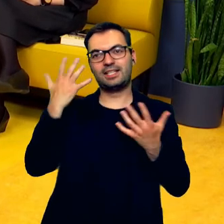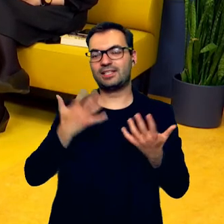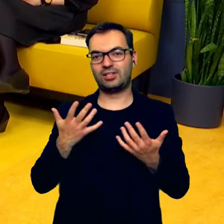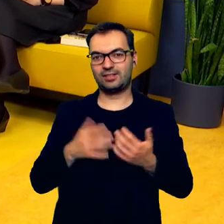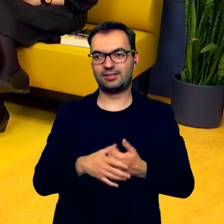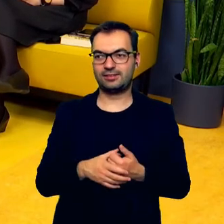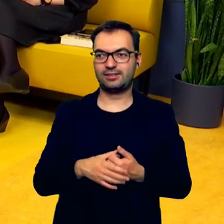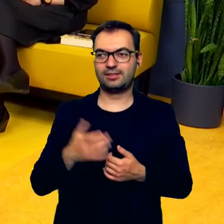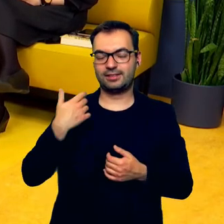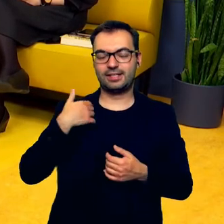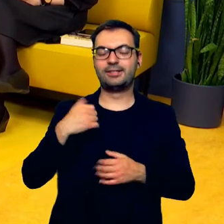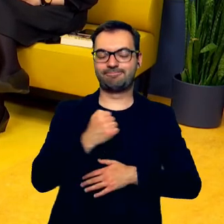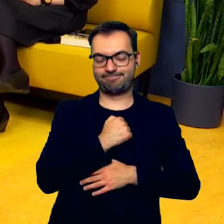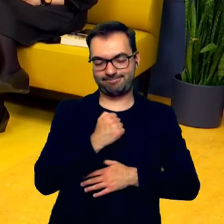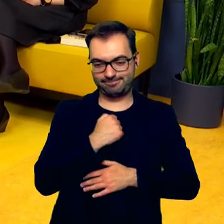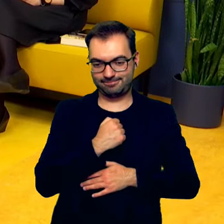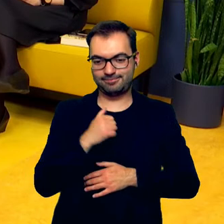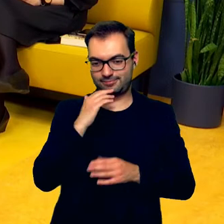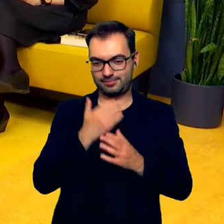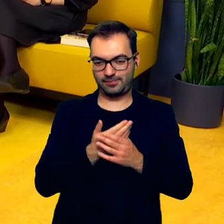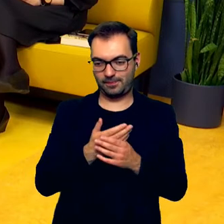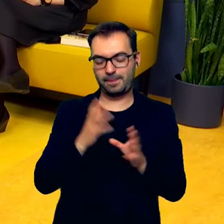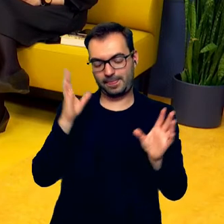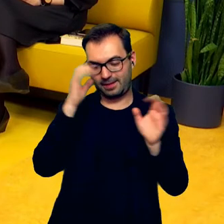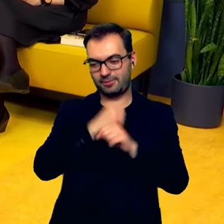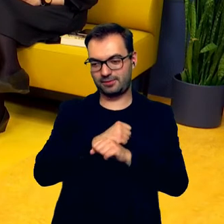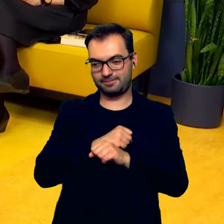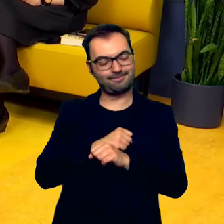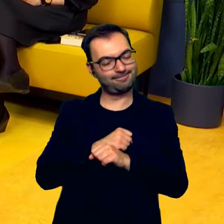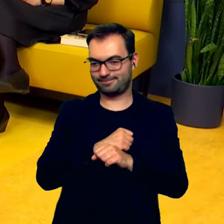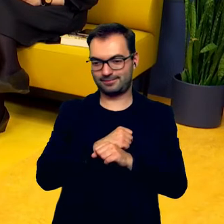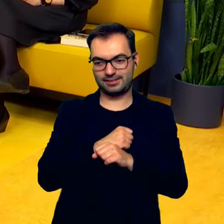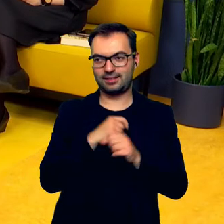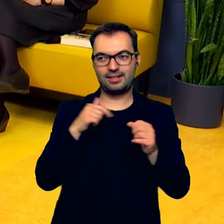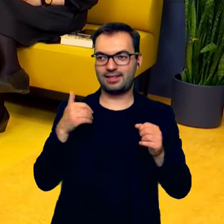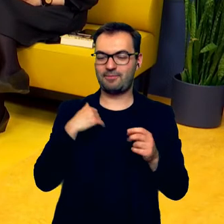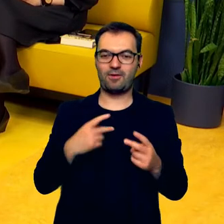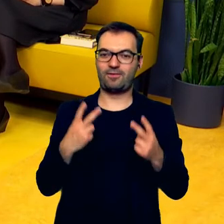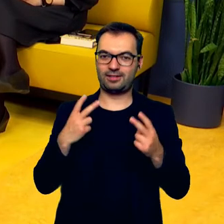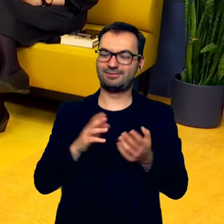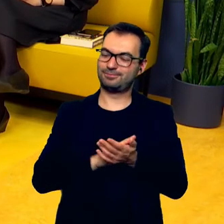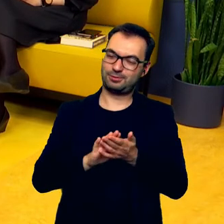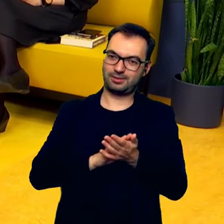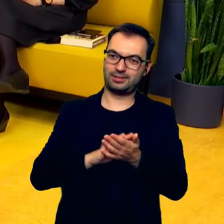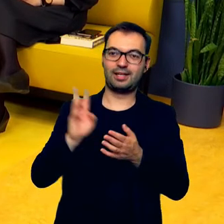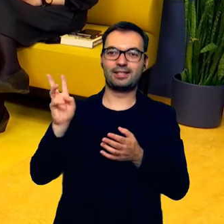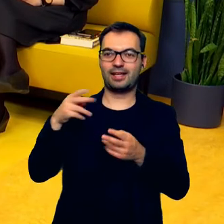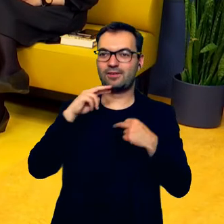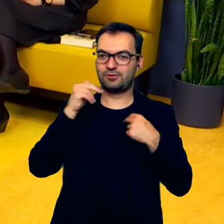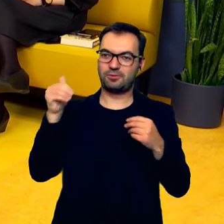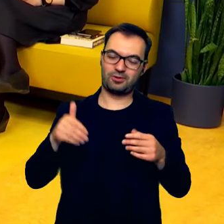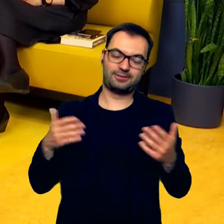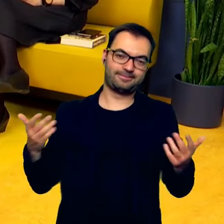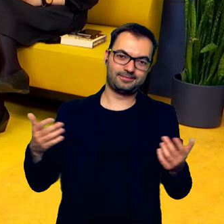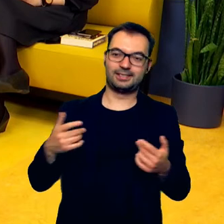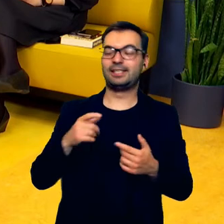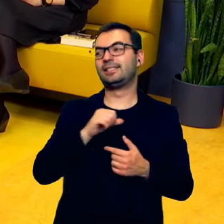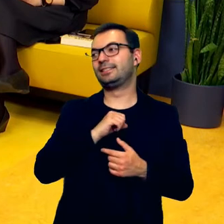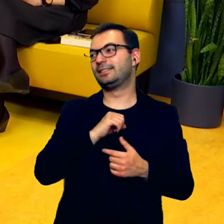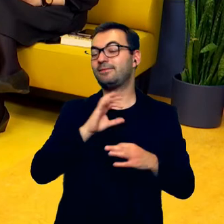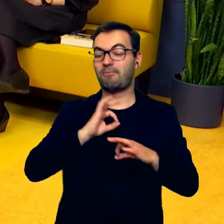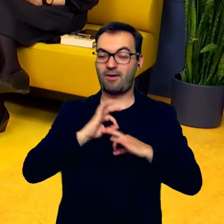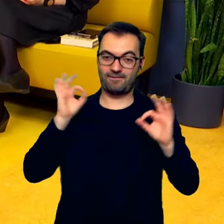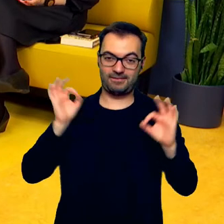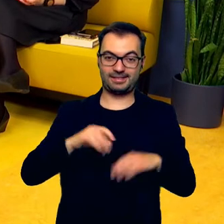Popielskiego? Wtedy posypuję głowę popiołem, mówię, zapomniałem, nie było to dla mnie tutaj ważne, przepraszam, może kiedyś do tego wrócę. Sam sobie